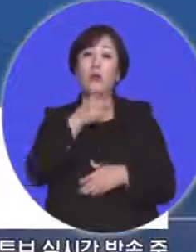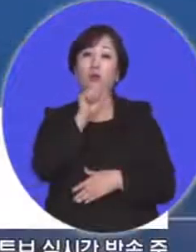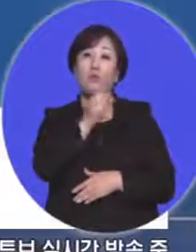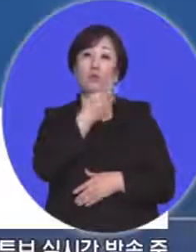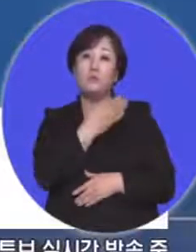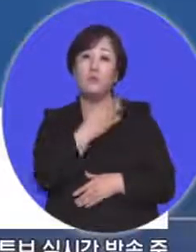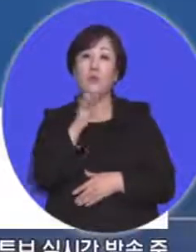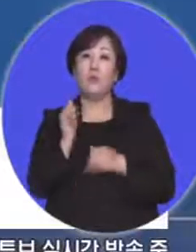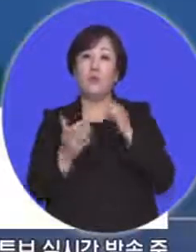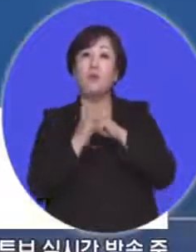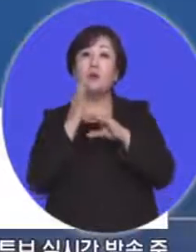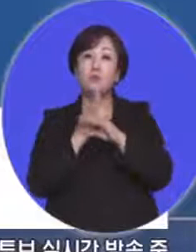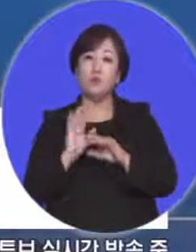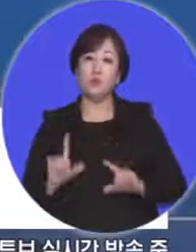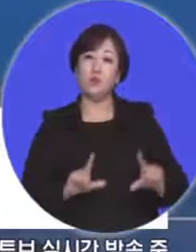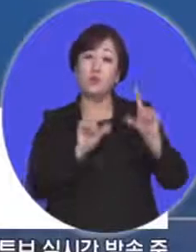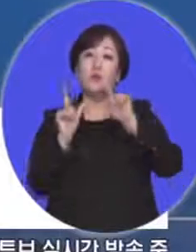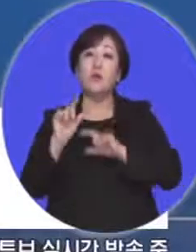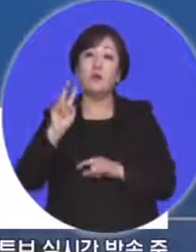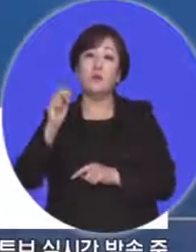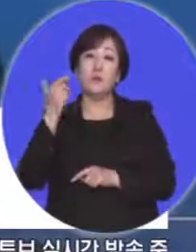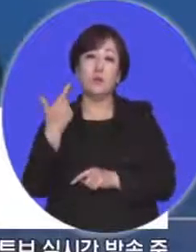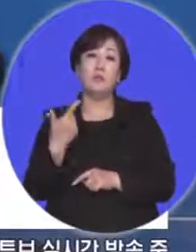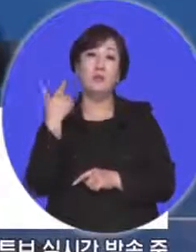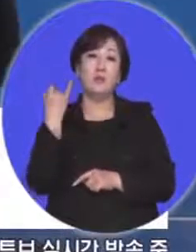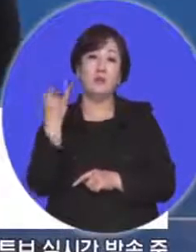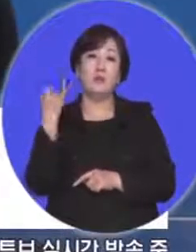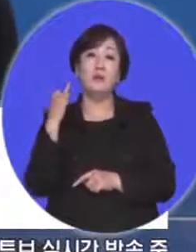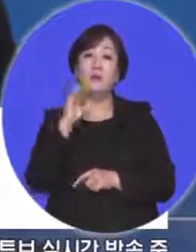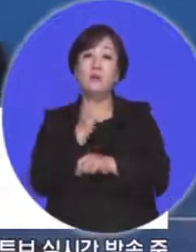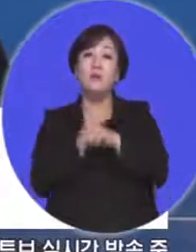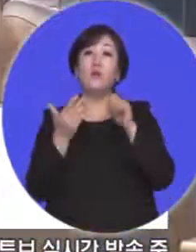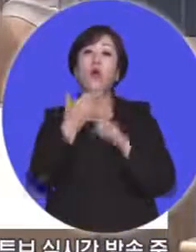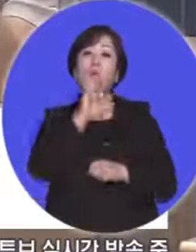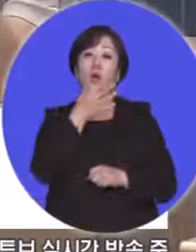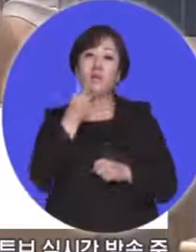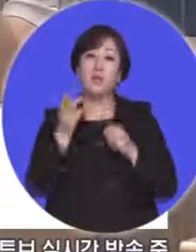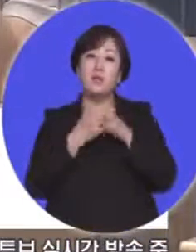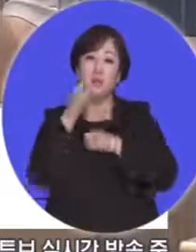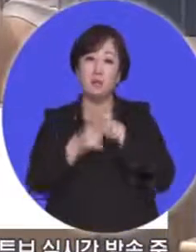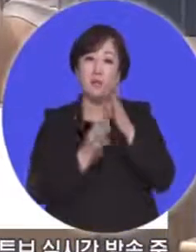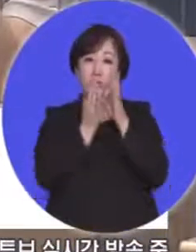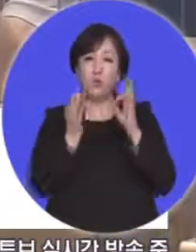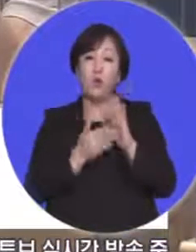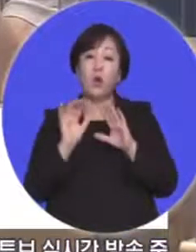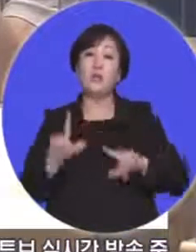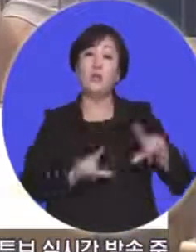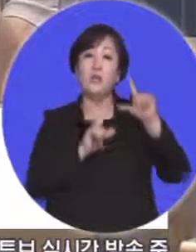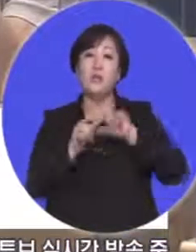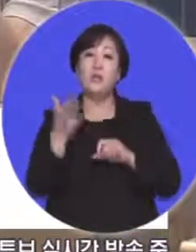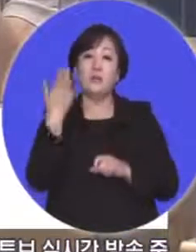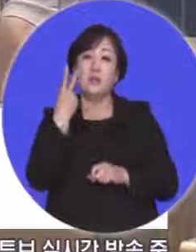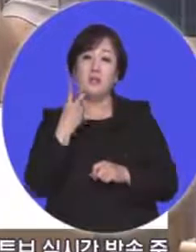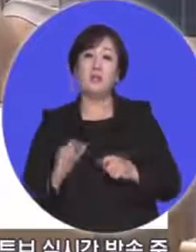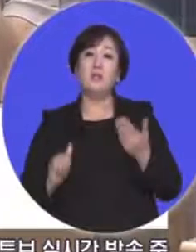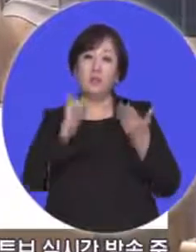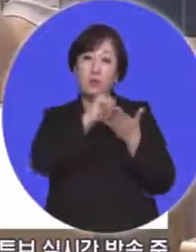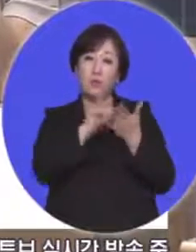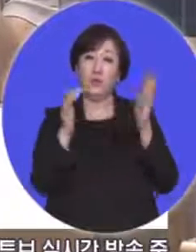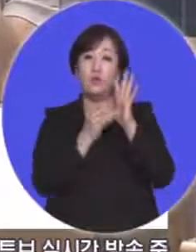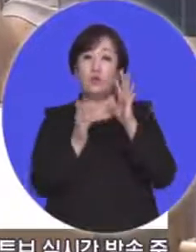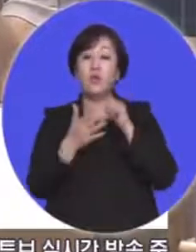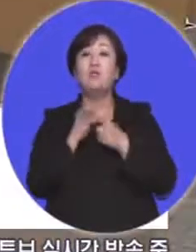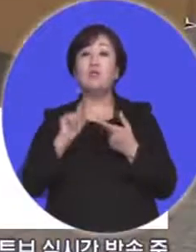154번 확진자는 중구에 거주하는 26살 여성으로 우간다에서 1년간 체류하다 지난 2일 입국한 뒤